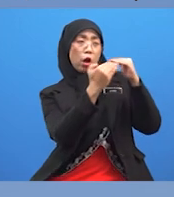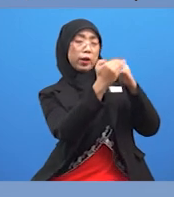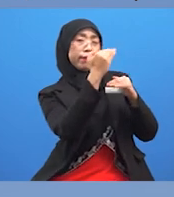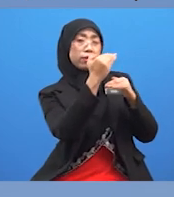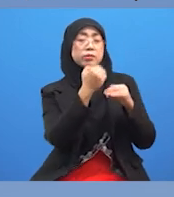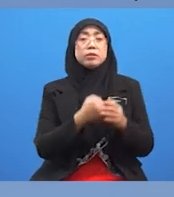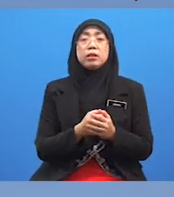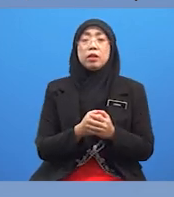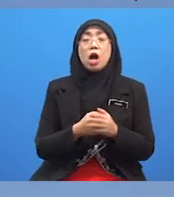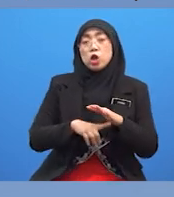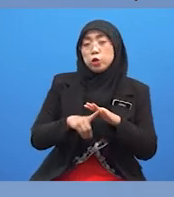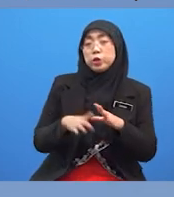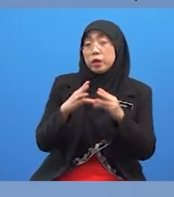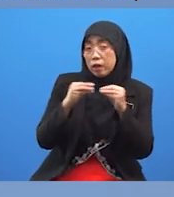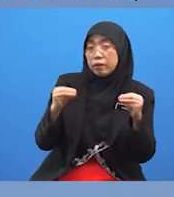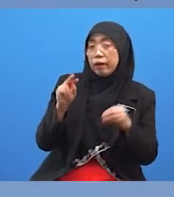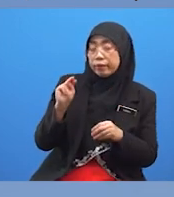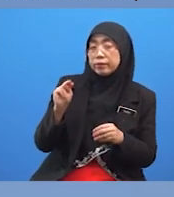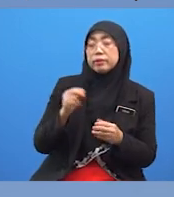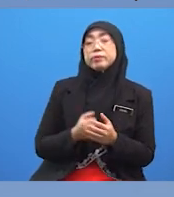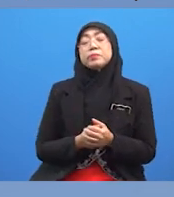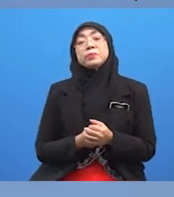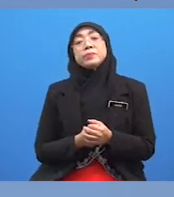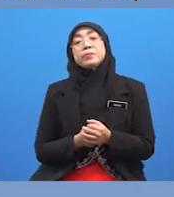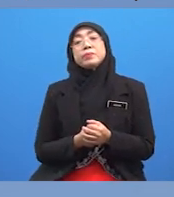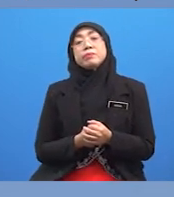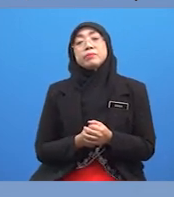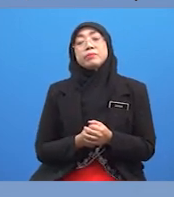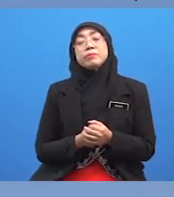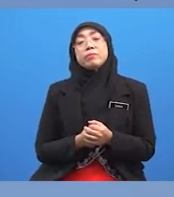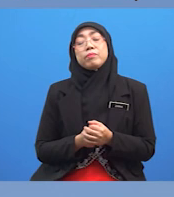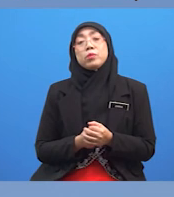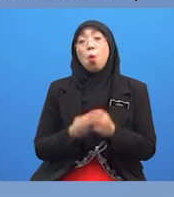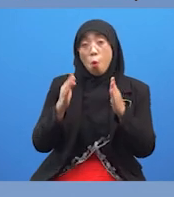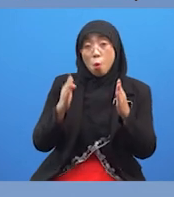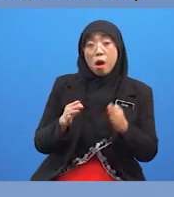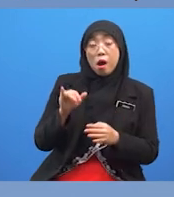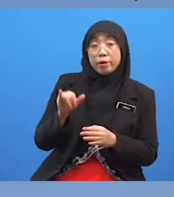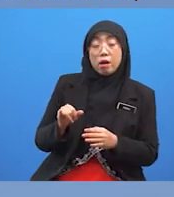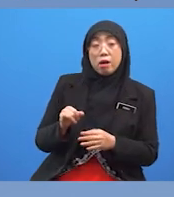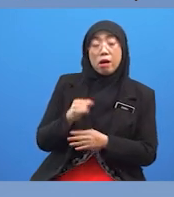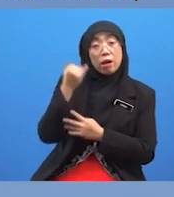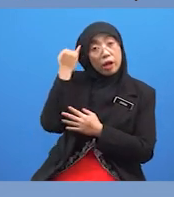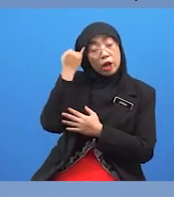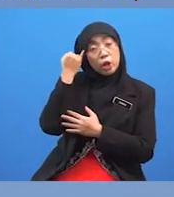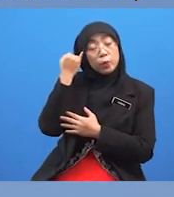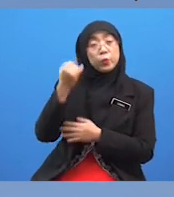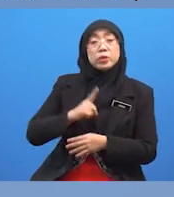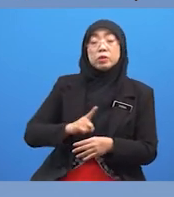dunia dan juga akhirat kelak. Sesungguhnya, orang yang berilmu, guru agama